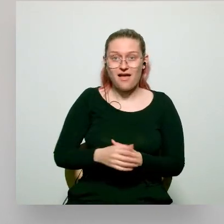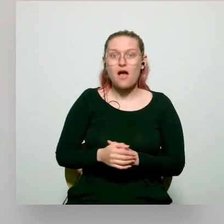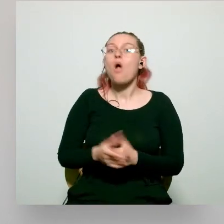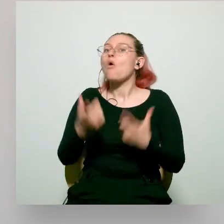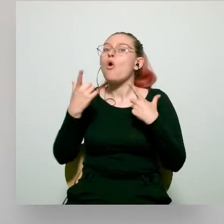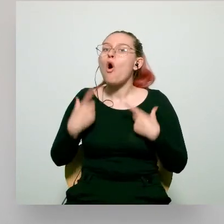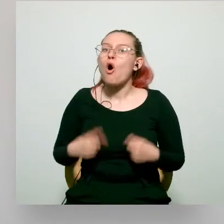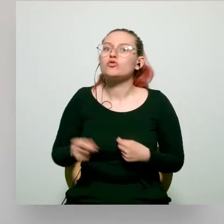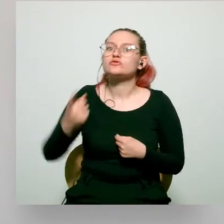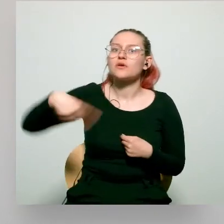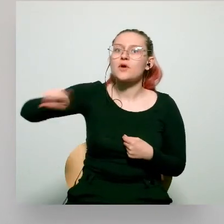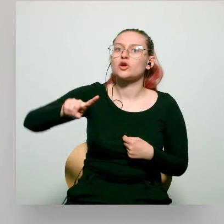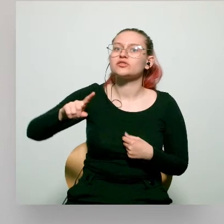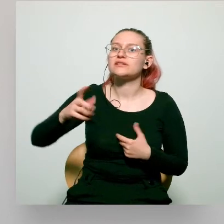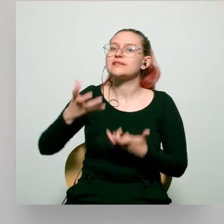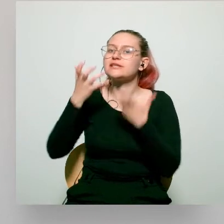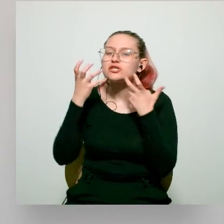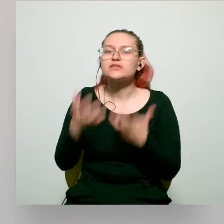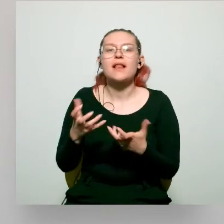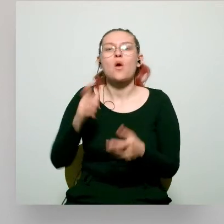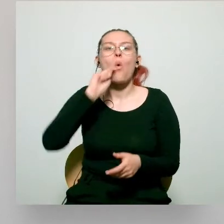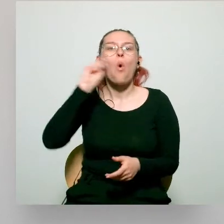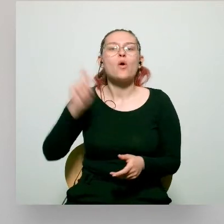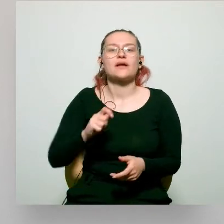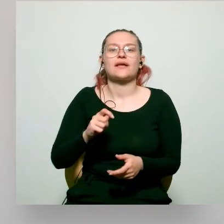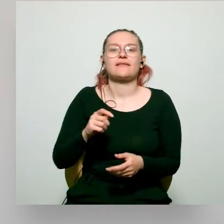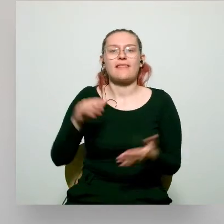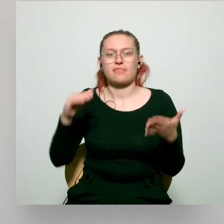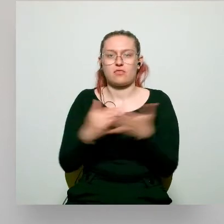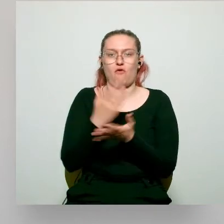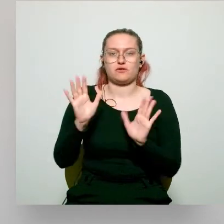innym kontekście niż widzieli ją wcześniej.